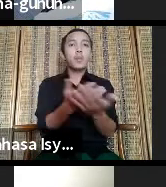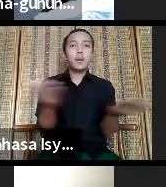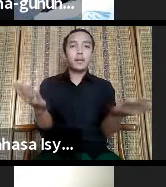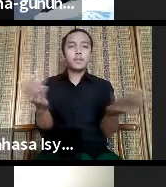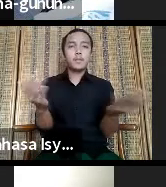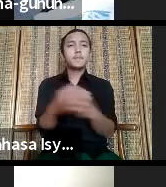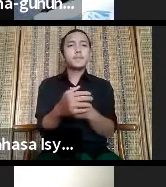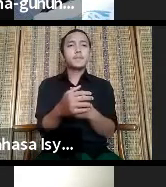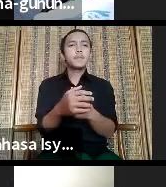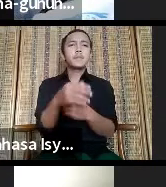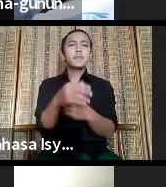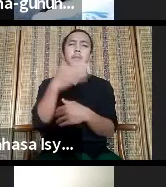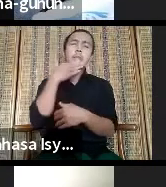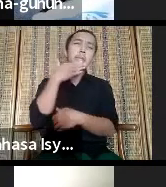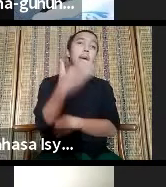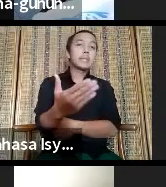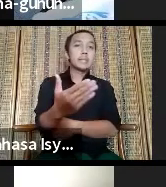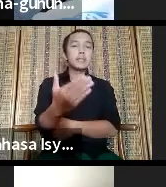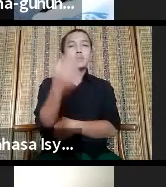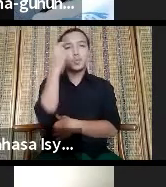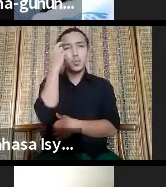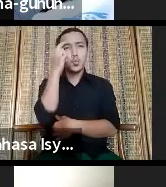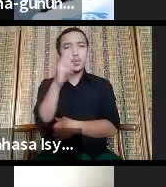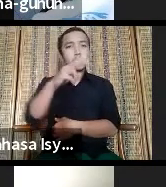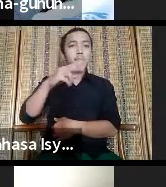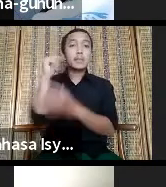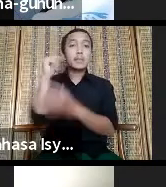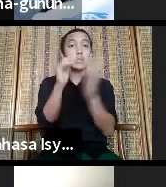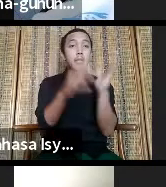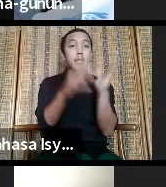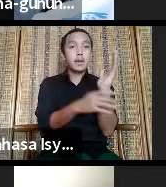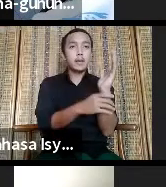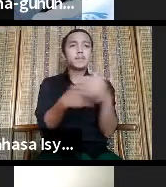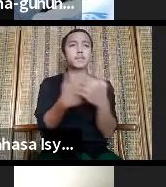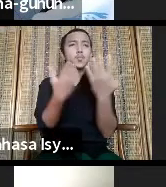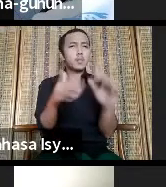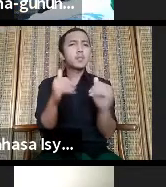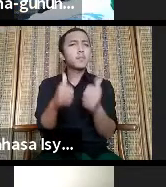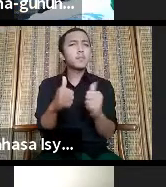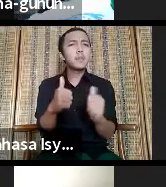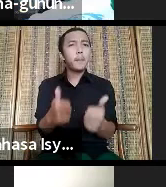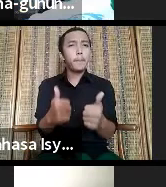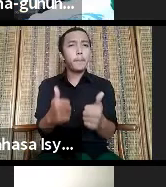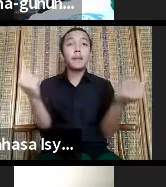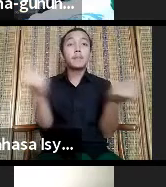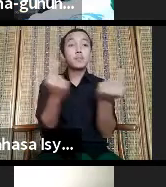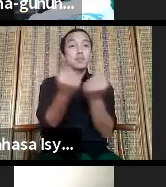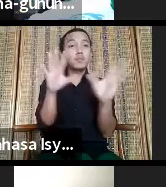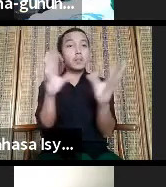terima kasih kepada segenap panitia yang telah mempersiapkan Temu Inklusi ini dengan sebaik